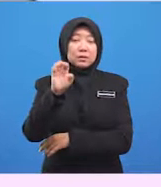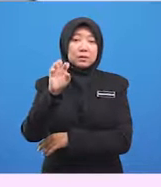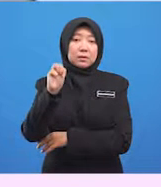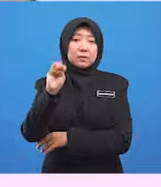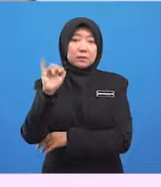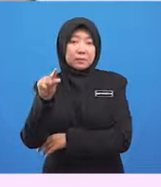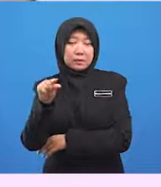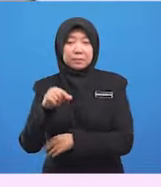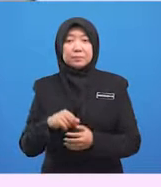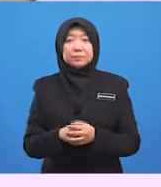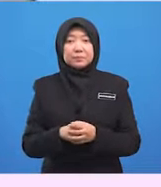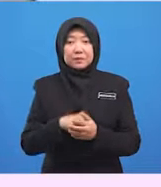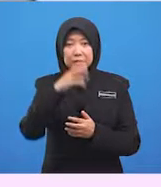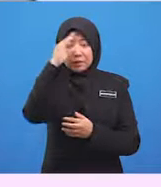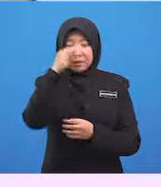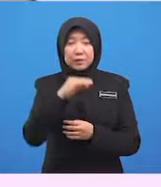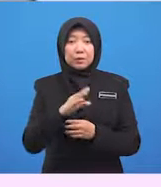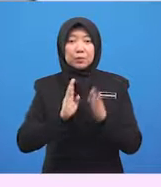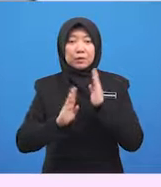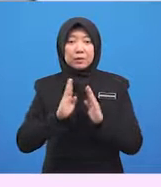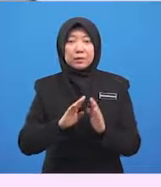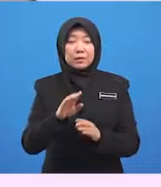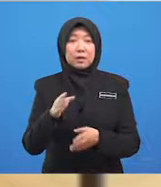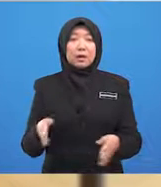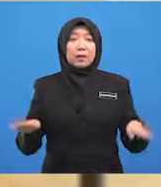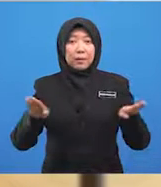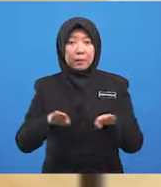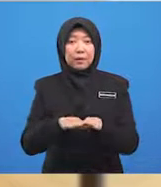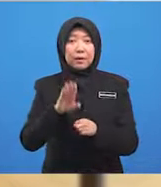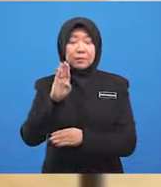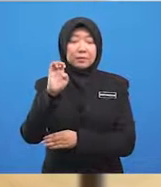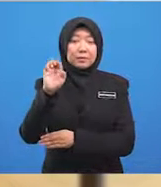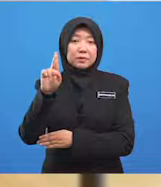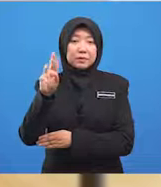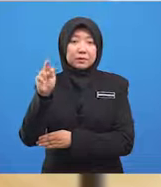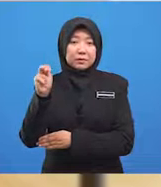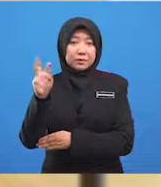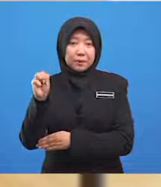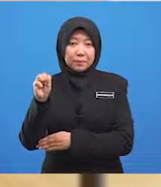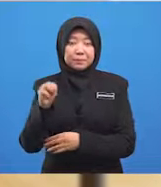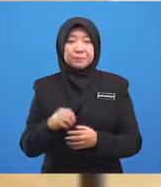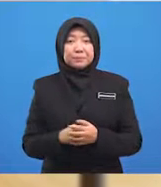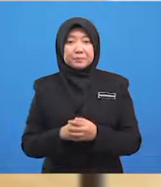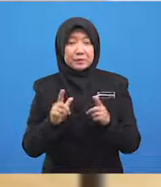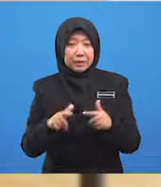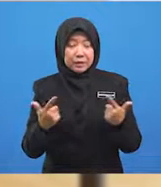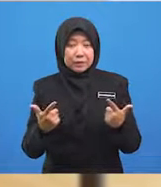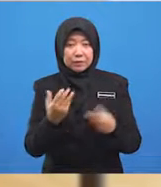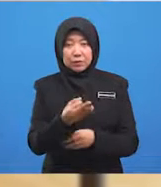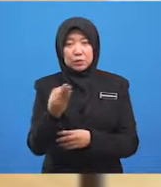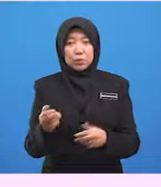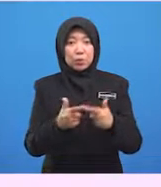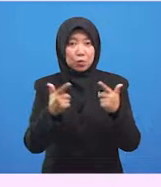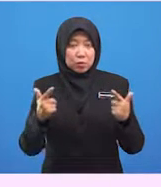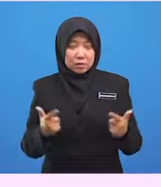hoki di lembah bernama Baiklah murid-murid Selain faktor lokasi berapa